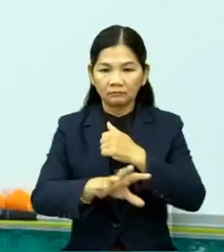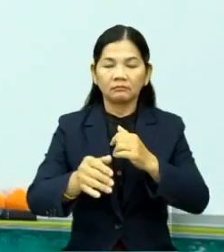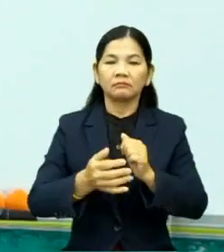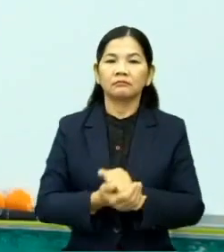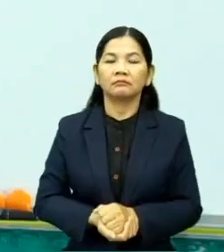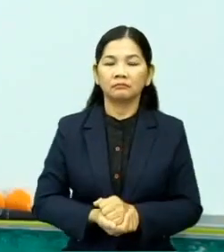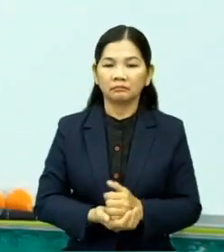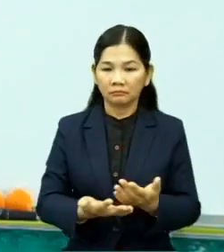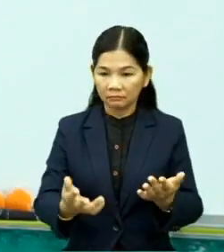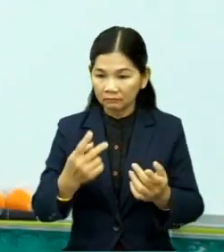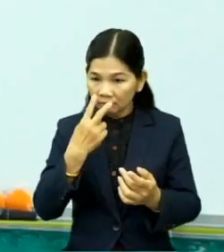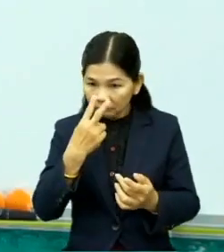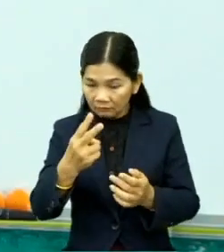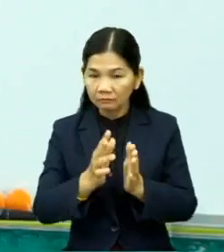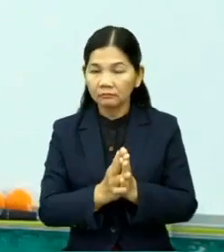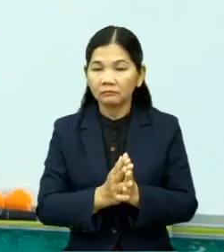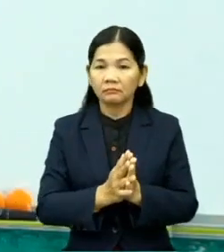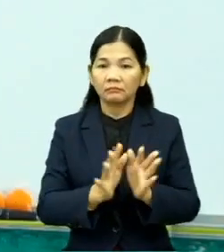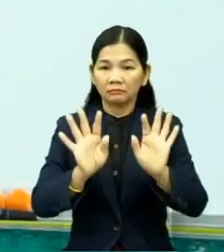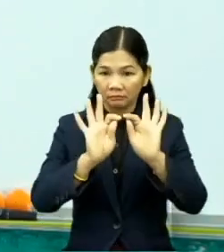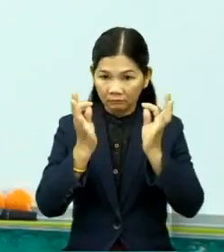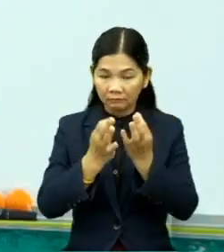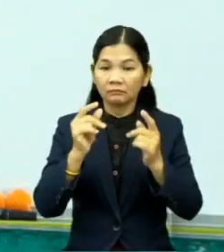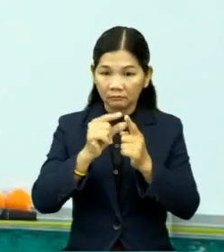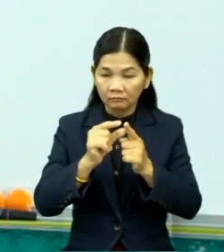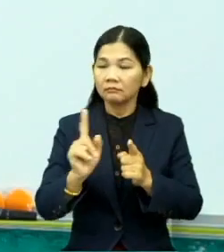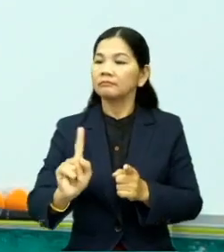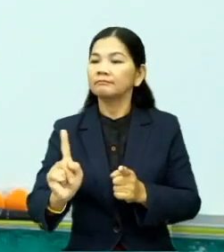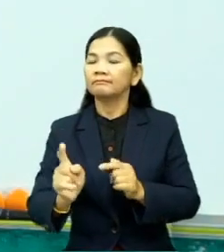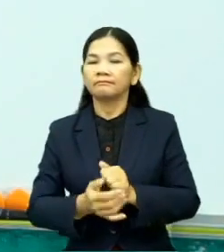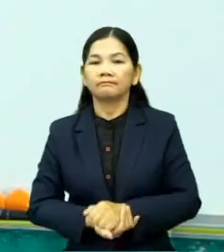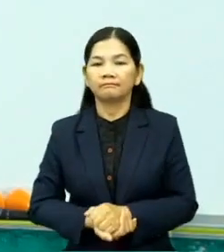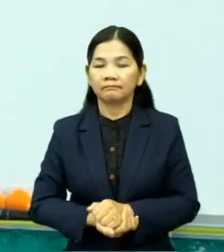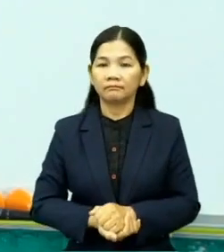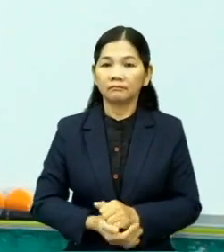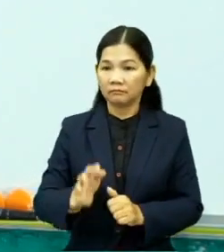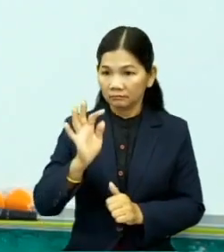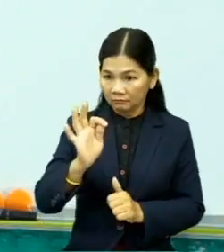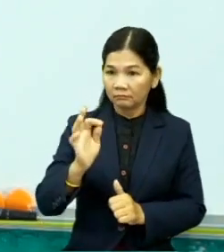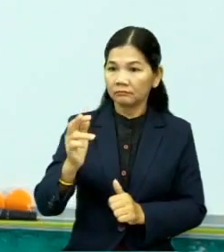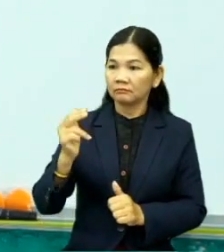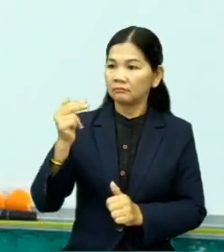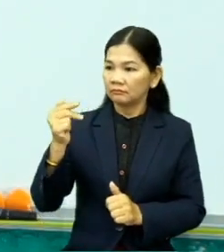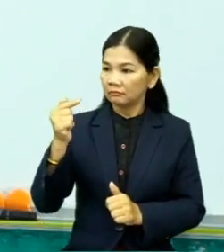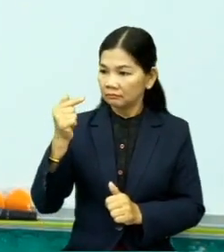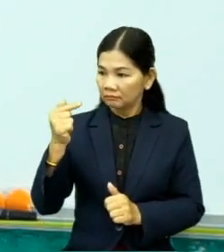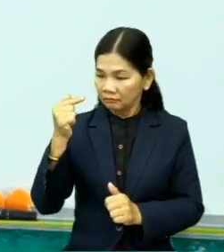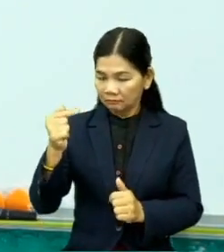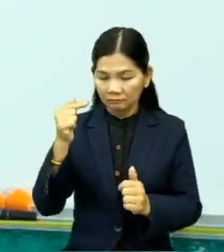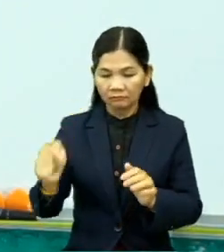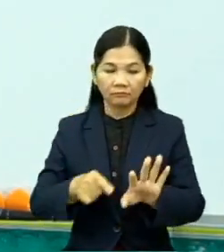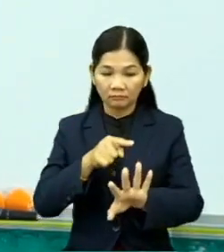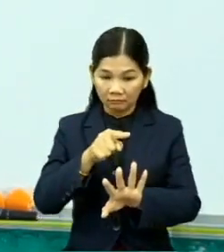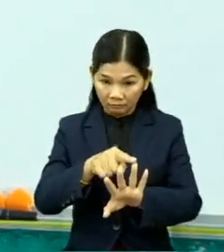ងទៅឥឡូវកូនមើលតើពាក្យវងចានៅកន្លែងណាទៅកូនចាចាអញ្ចឹងនៅក្នុង